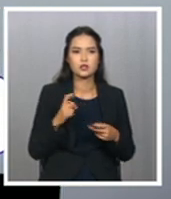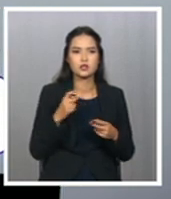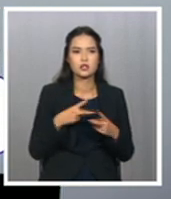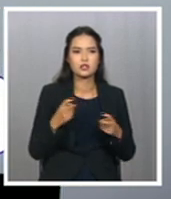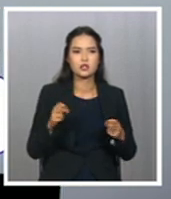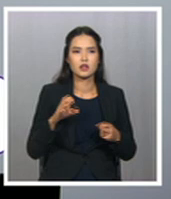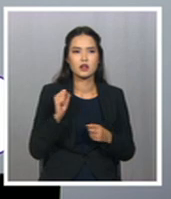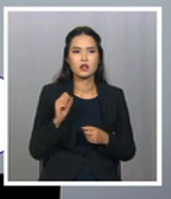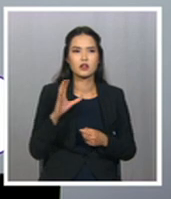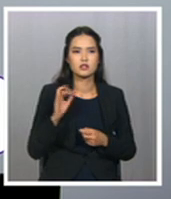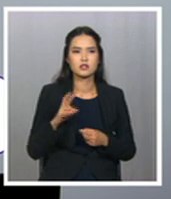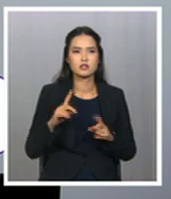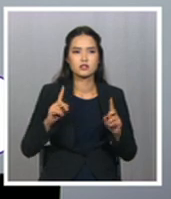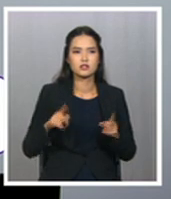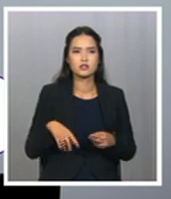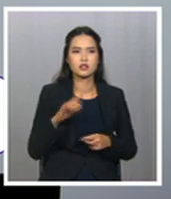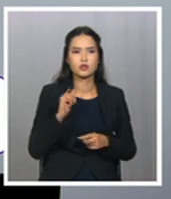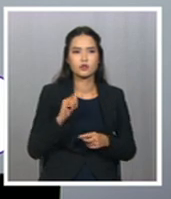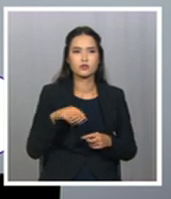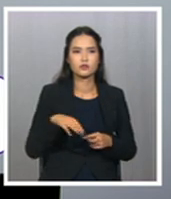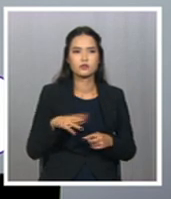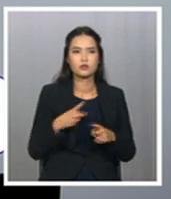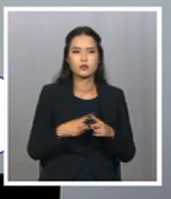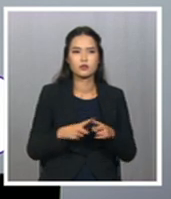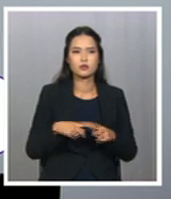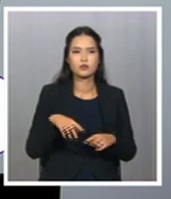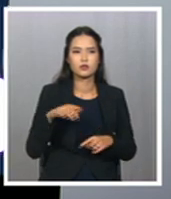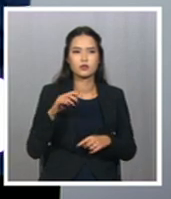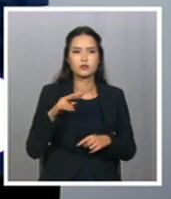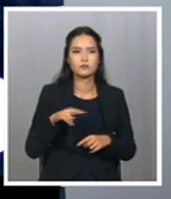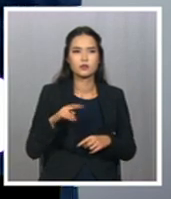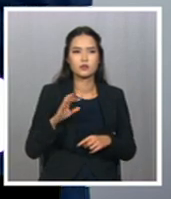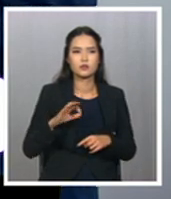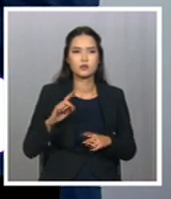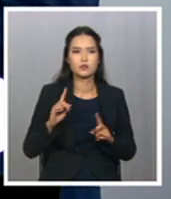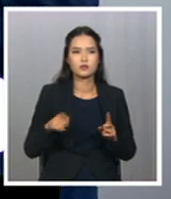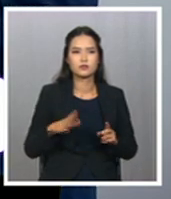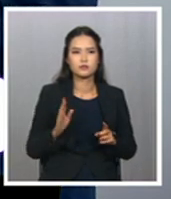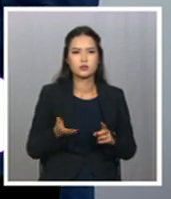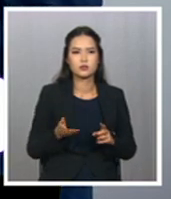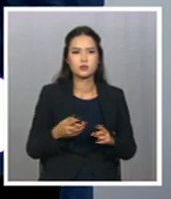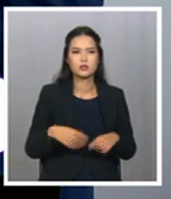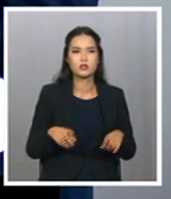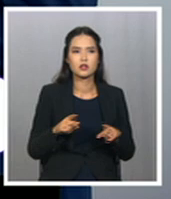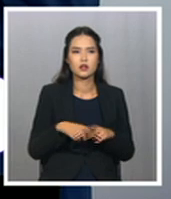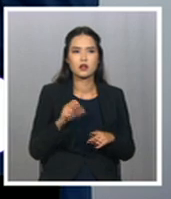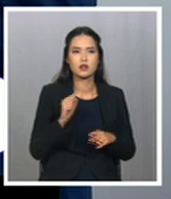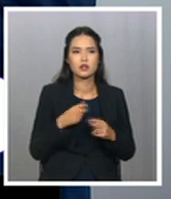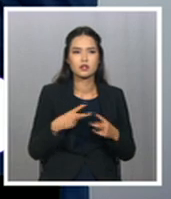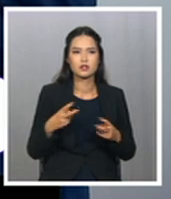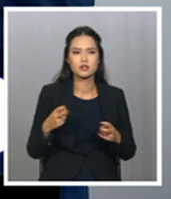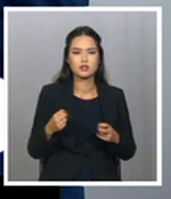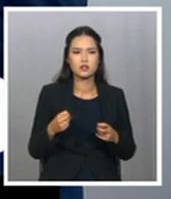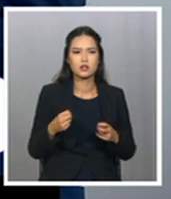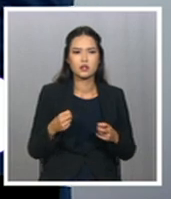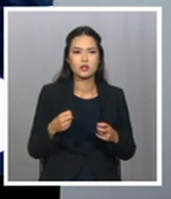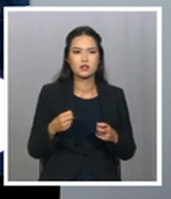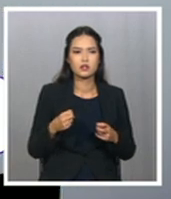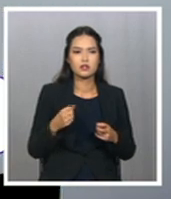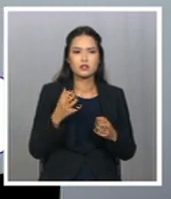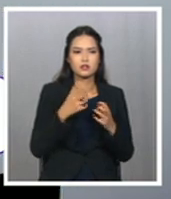А синус, жақша ішінде омега t қосылған фи 0. Бұл жерде бізде а амплитудалық мәнді анықтай